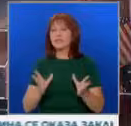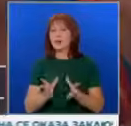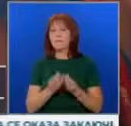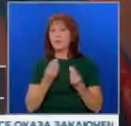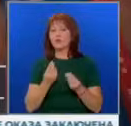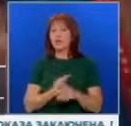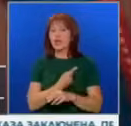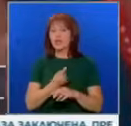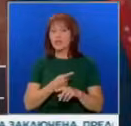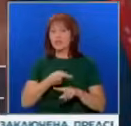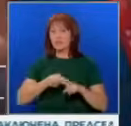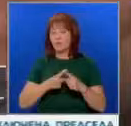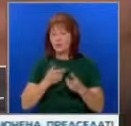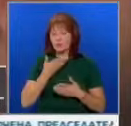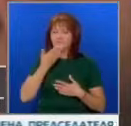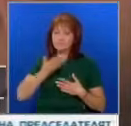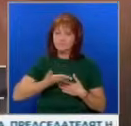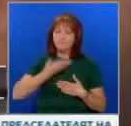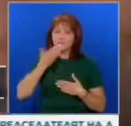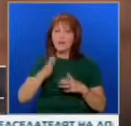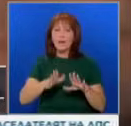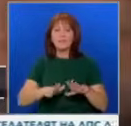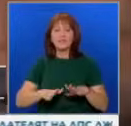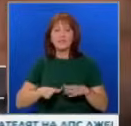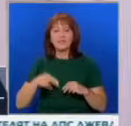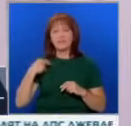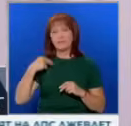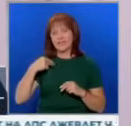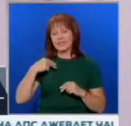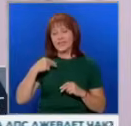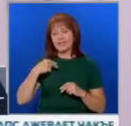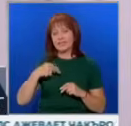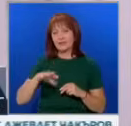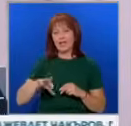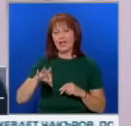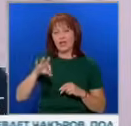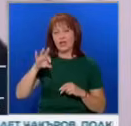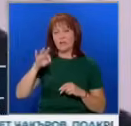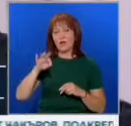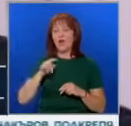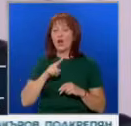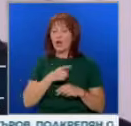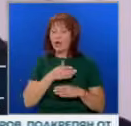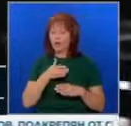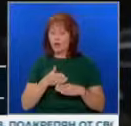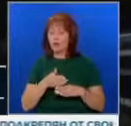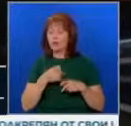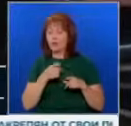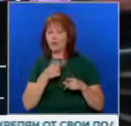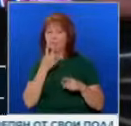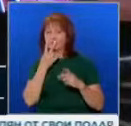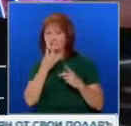близо час и половина реч, с която прие президентската номинация. И докато на екраните се прожектираха кадри от опита за